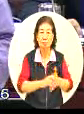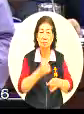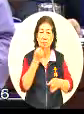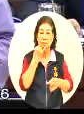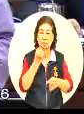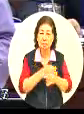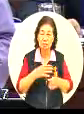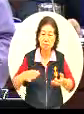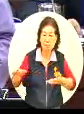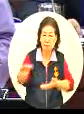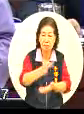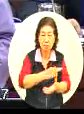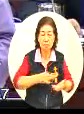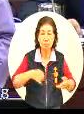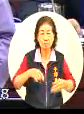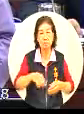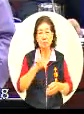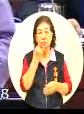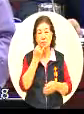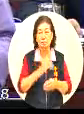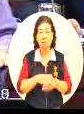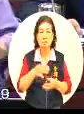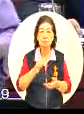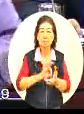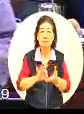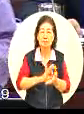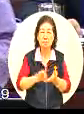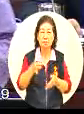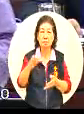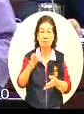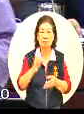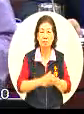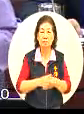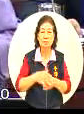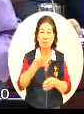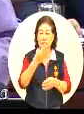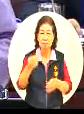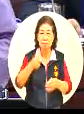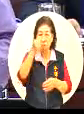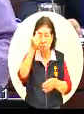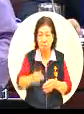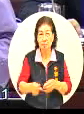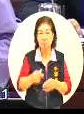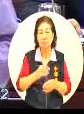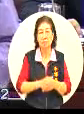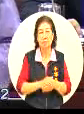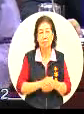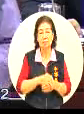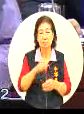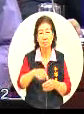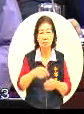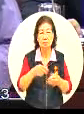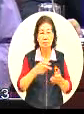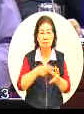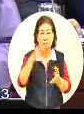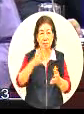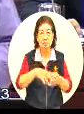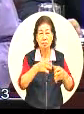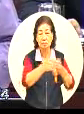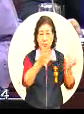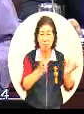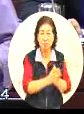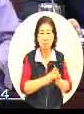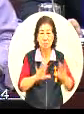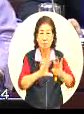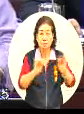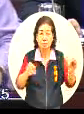收那个金额不晓得几千亿第二个部分也是说地主要起厝以